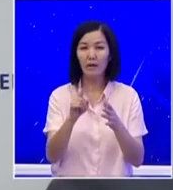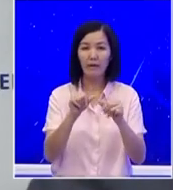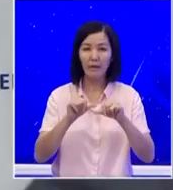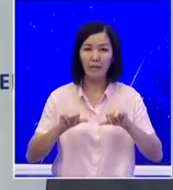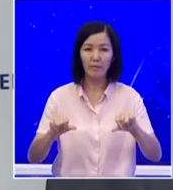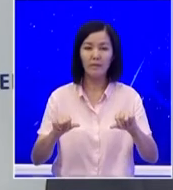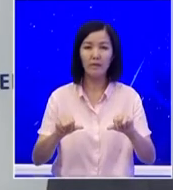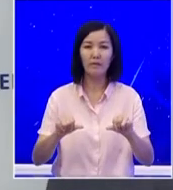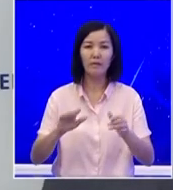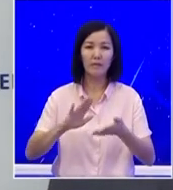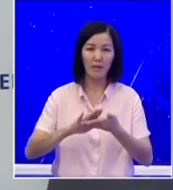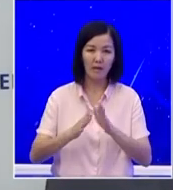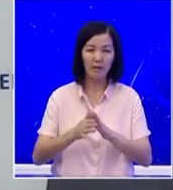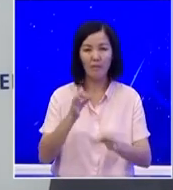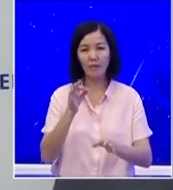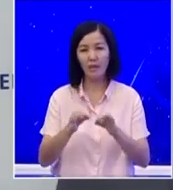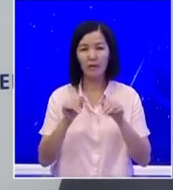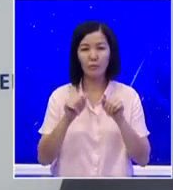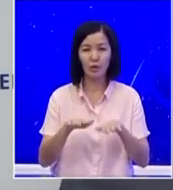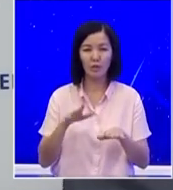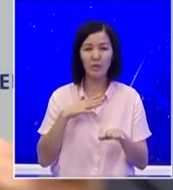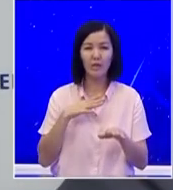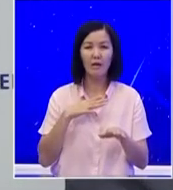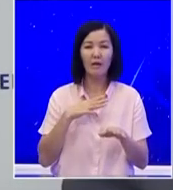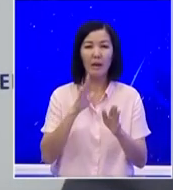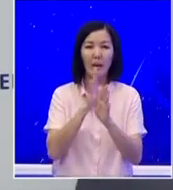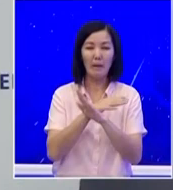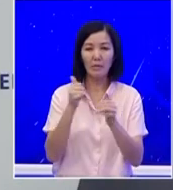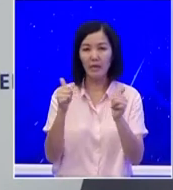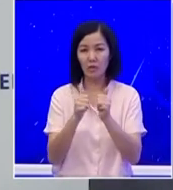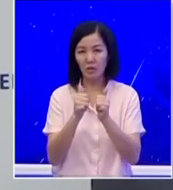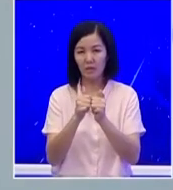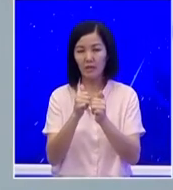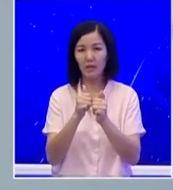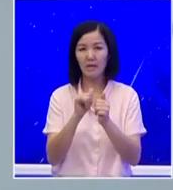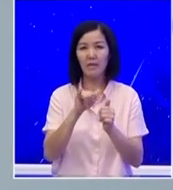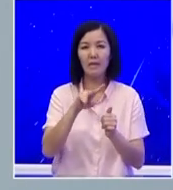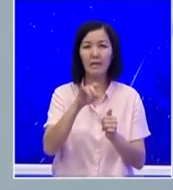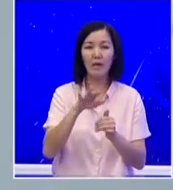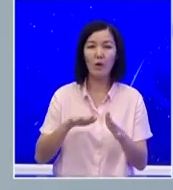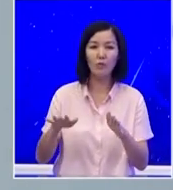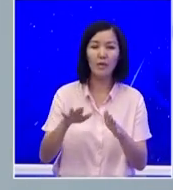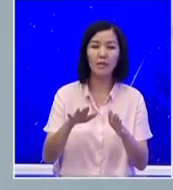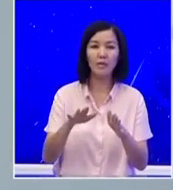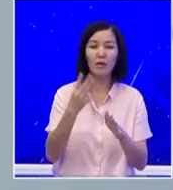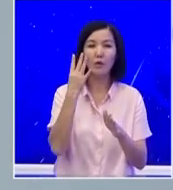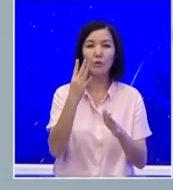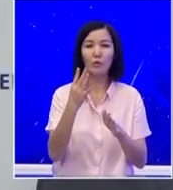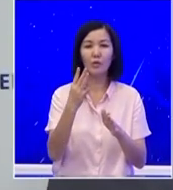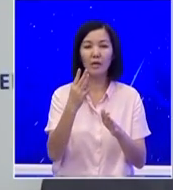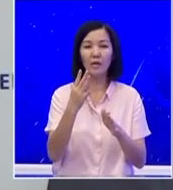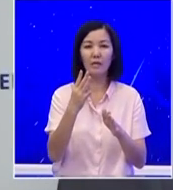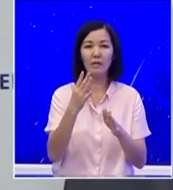көп қарап, талқылап, шештік. Тек қана сол және Қапшығайдың жанына, Іле ауданы жанындағы 4 мобильдік